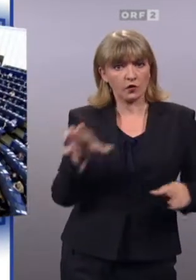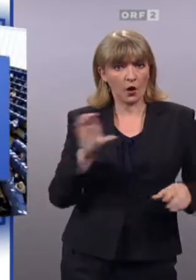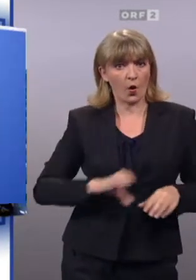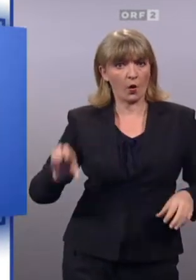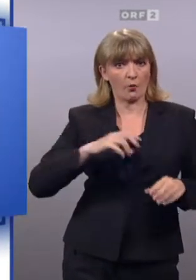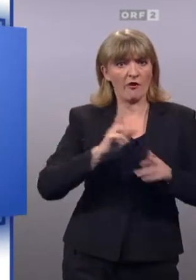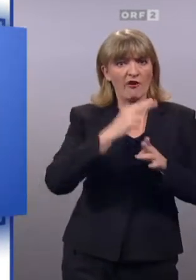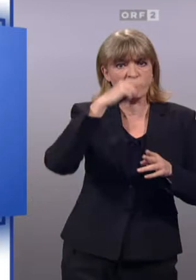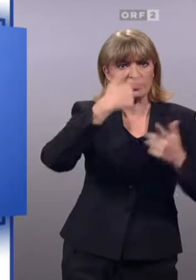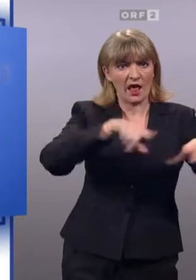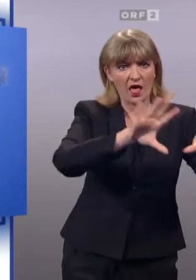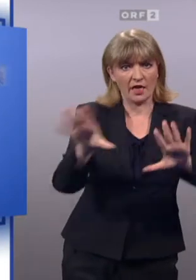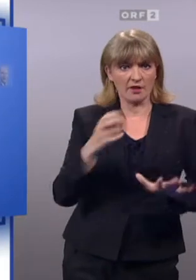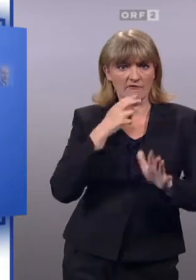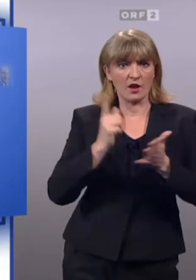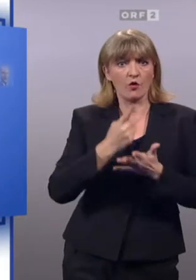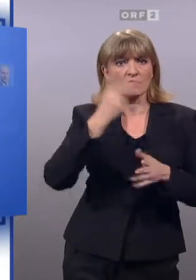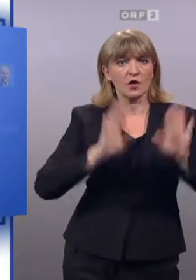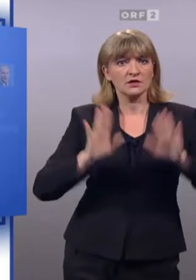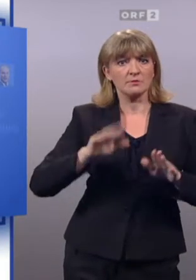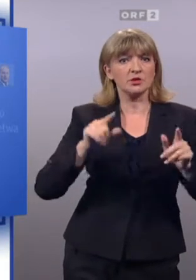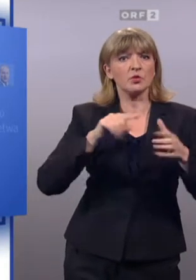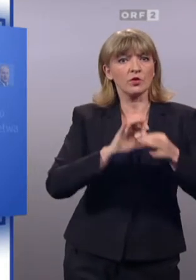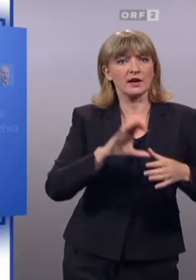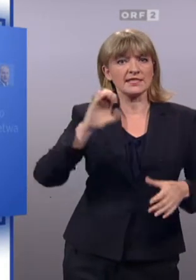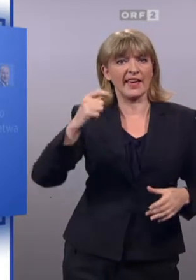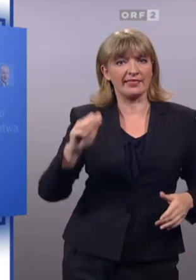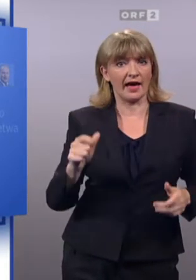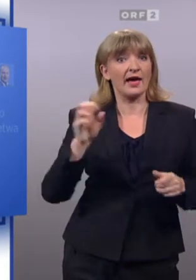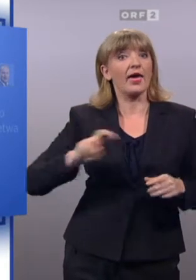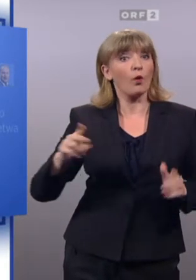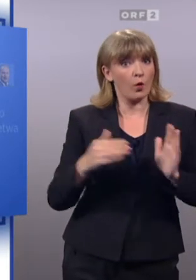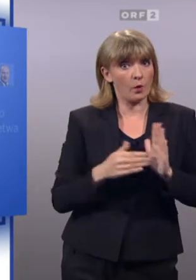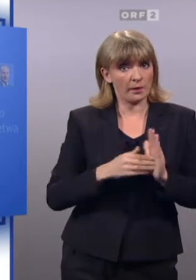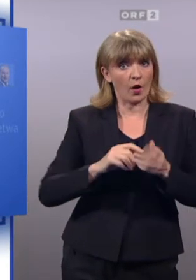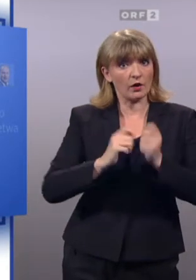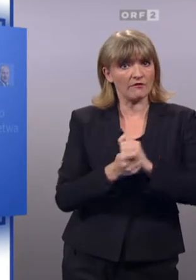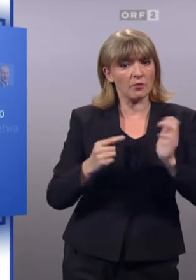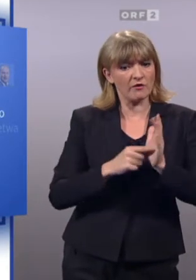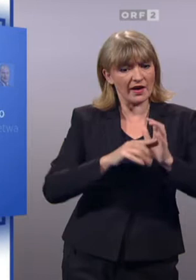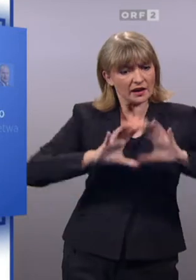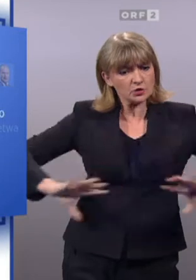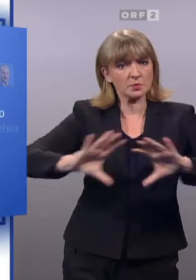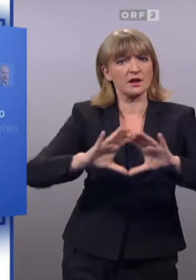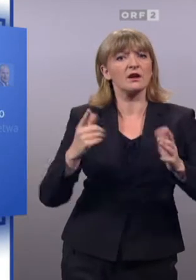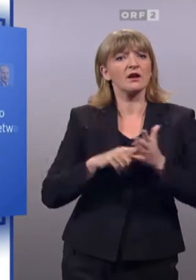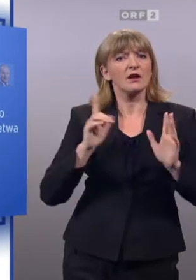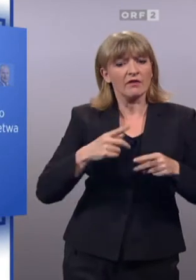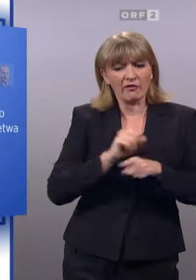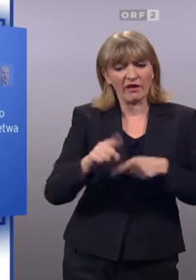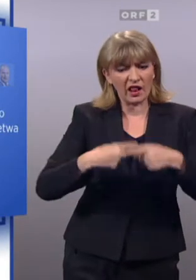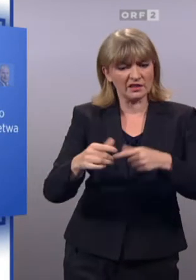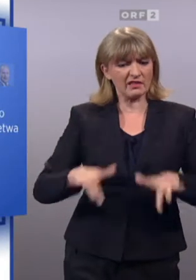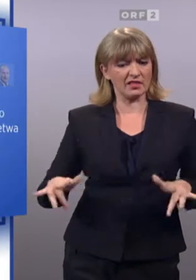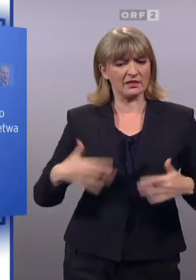Vaterländer und verlangt eine Volksabstimmung über CETA. Die EU braucht Reformen im Sinne der Subsidiarität. Es gäbe fehlende Entwicklungen, wo